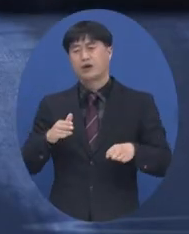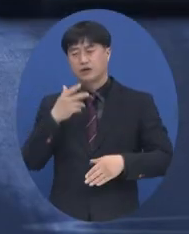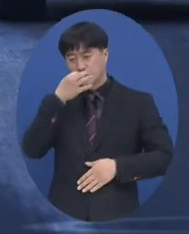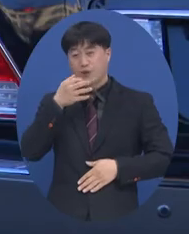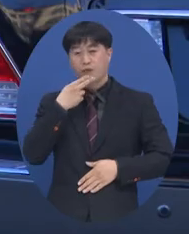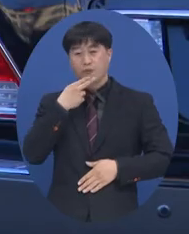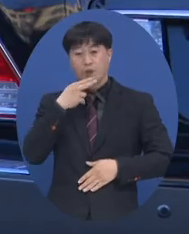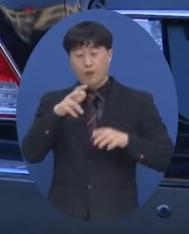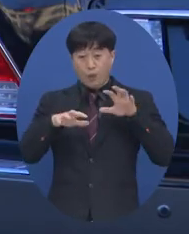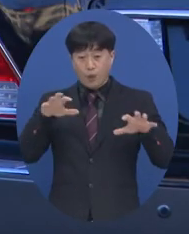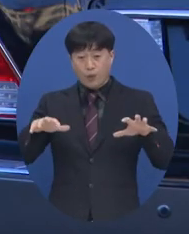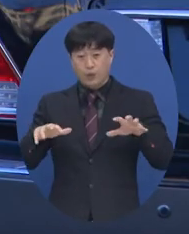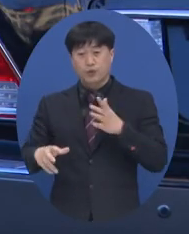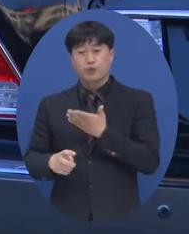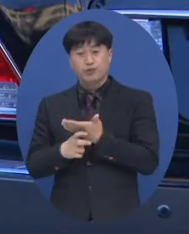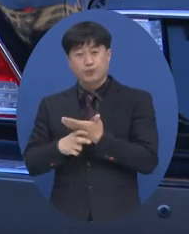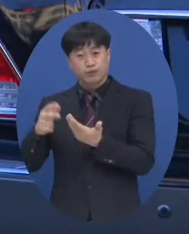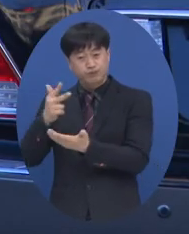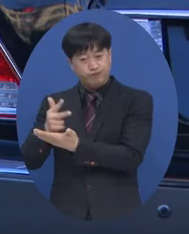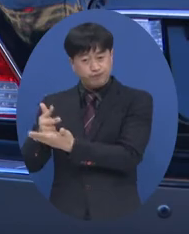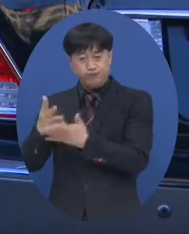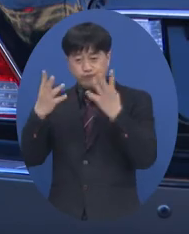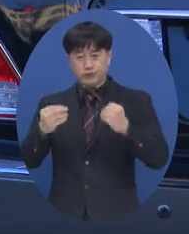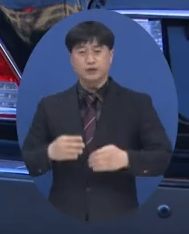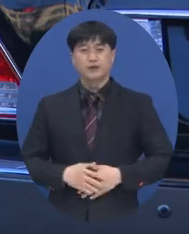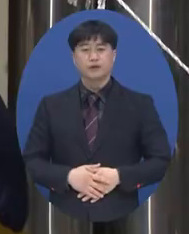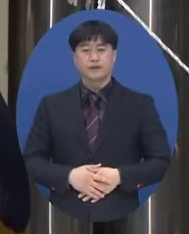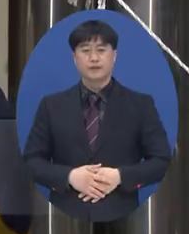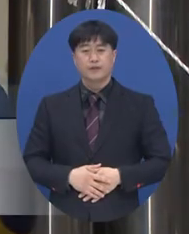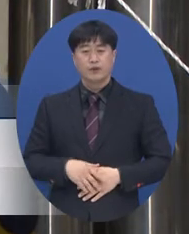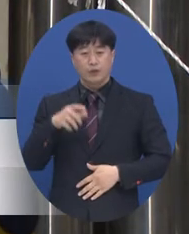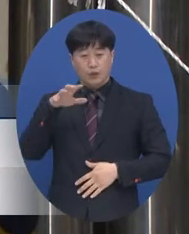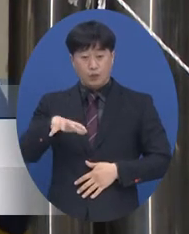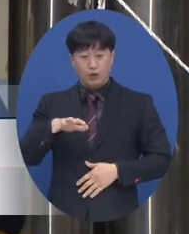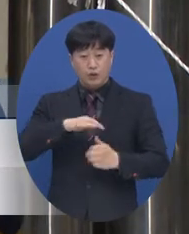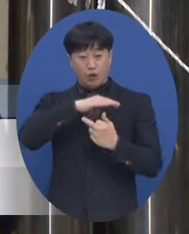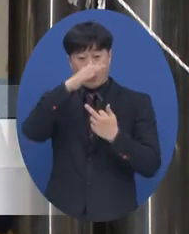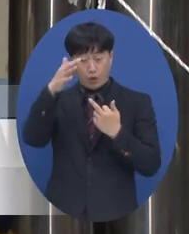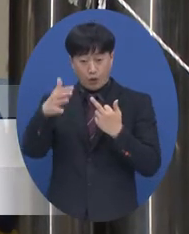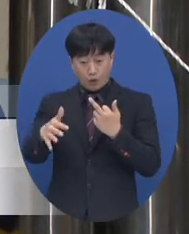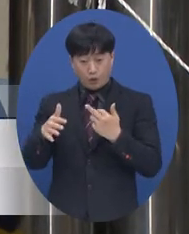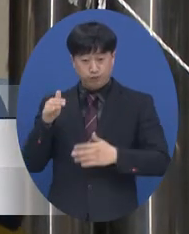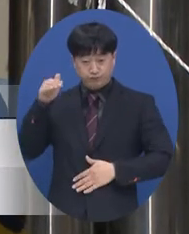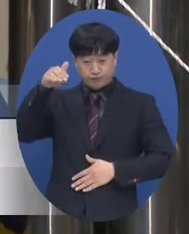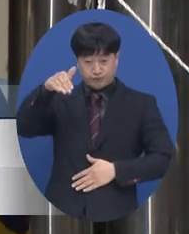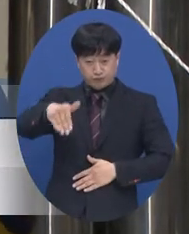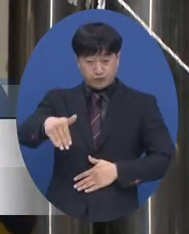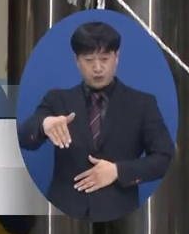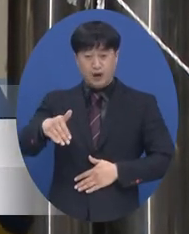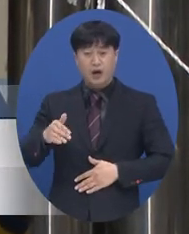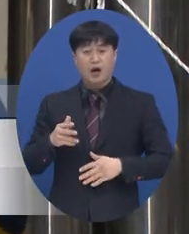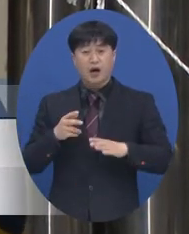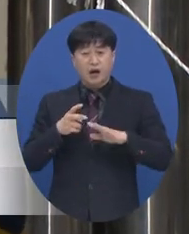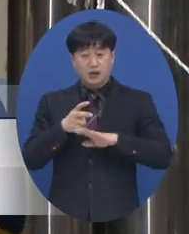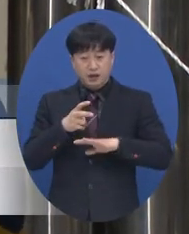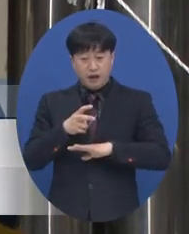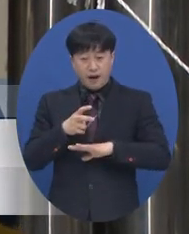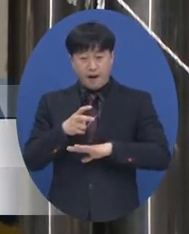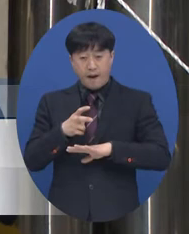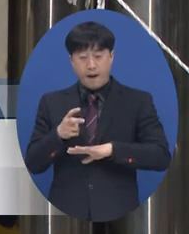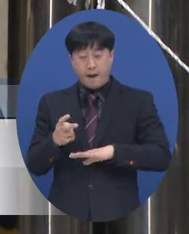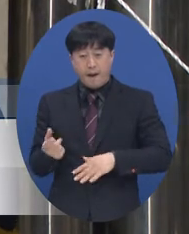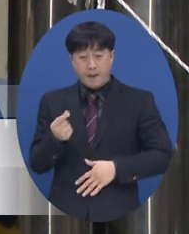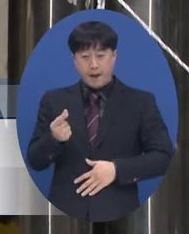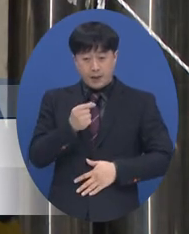곳곳에 불법으로 주정차해 놓은 차들도 있습니다. 여기가 언덕 이렇게 내려가고 차들이 막 달리는 거 표시판이